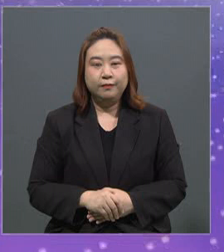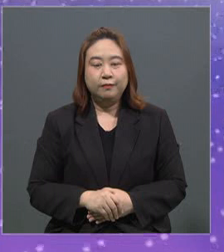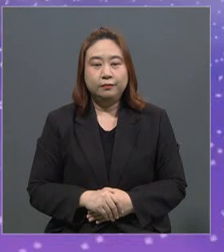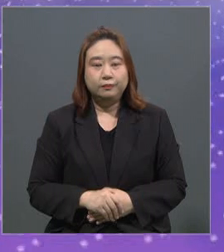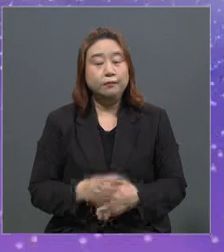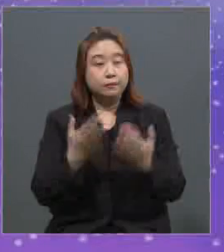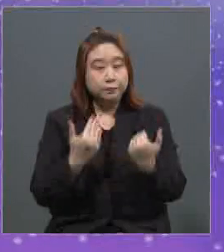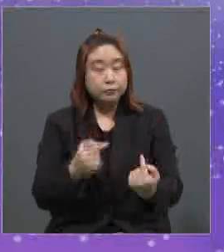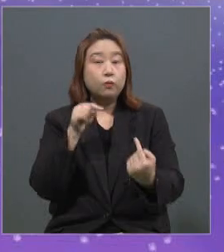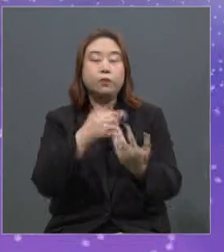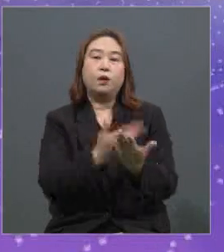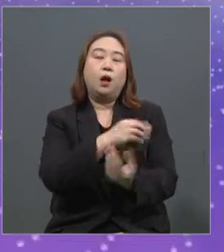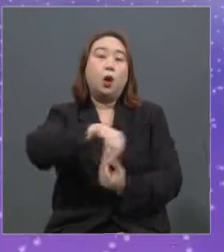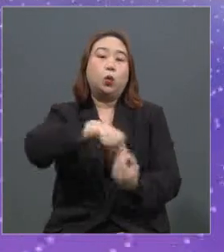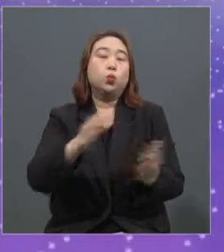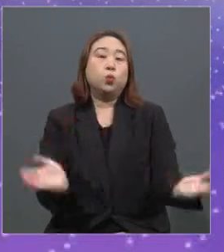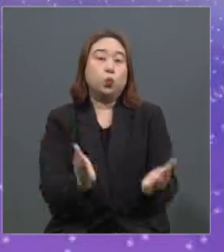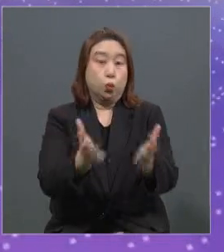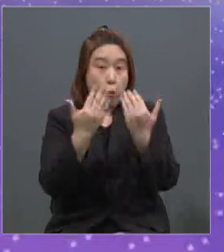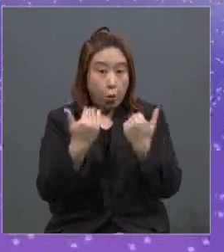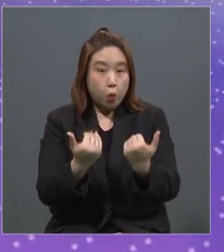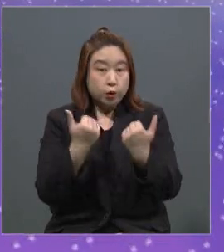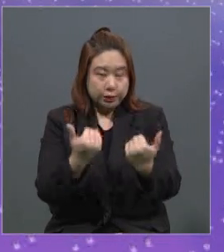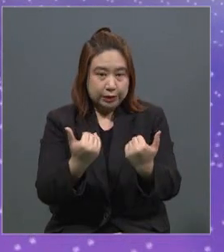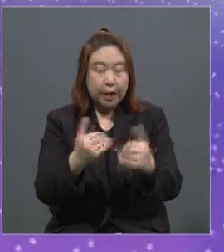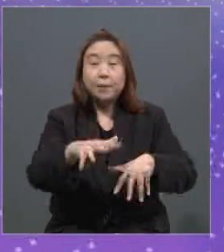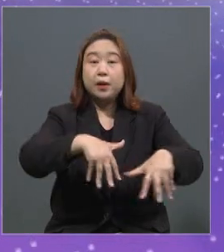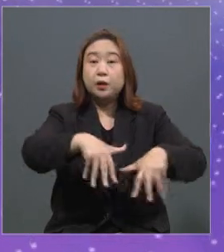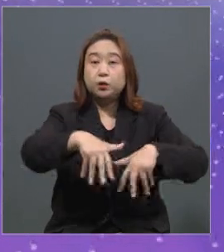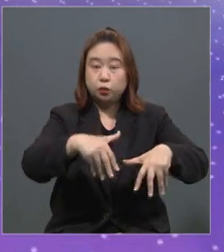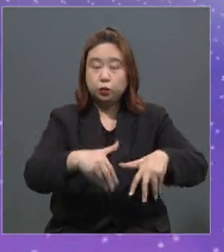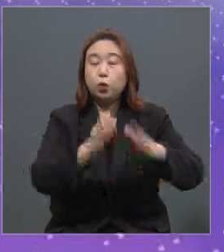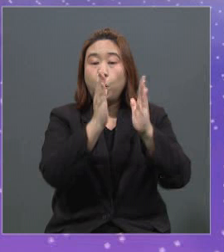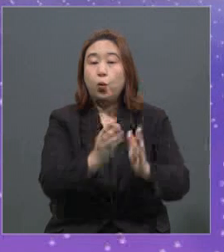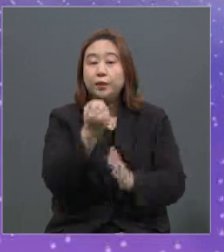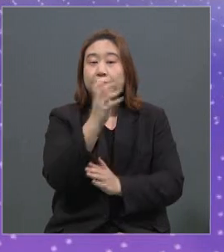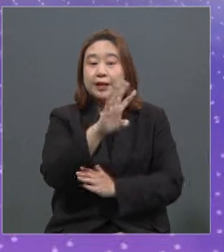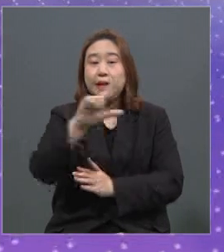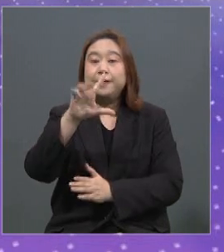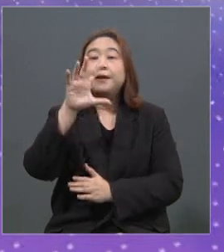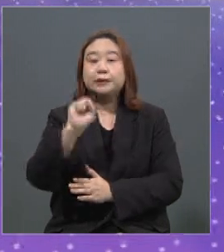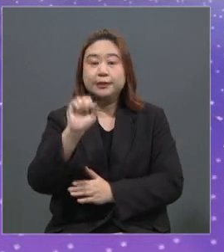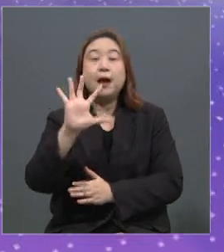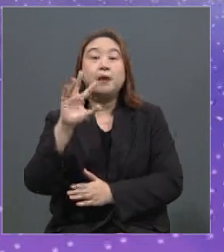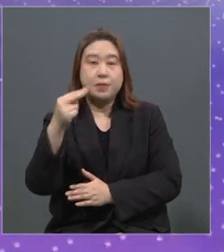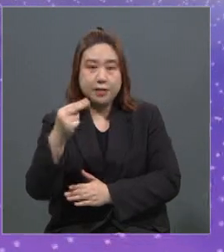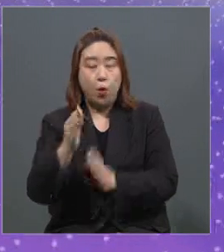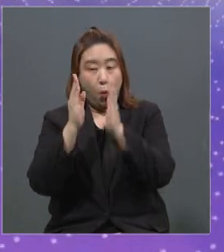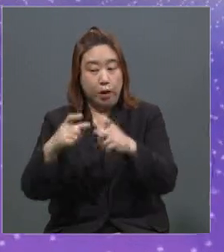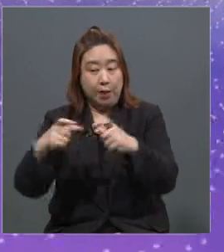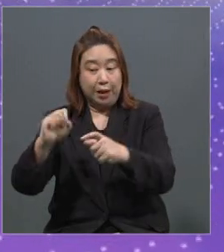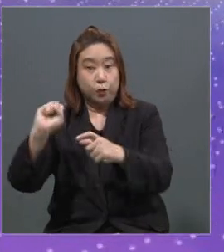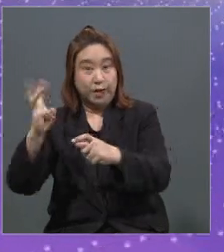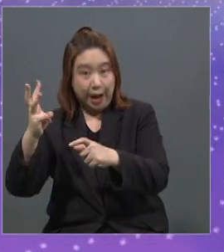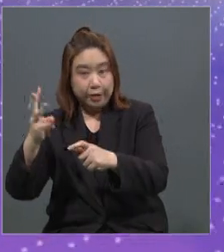สำหรบนโยบายกระต้นเศรษฐกจรอบนี้จะถึงมอประชาชนิกลมเปราะบางกวา 14,550,000 คนให้กผู้ทถอบัิสวีการแห่งรัฐ